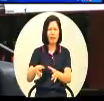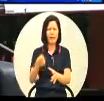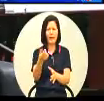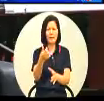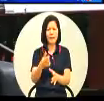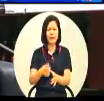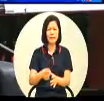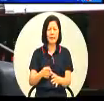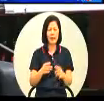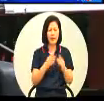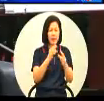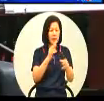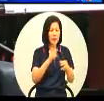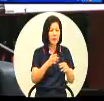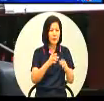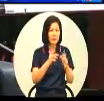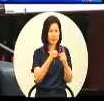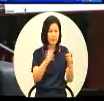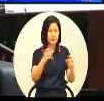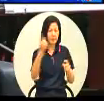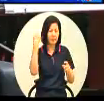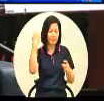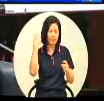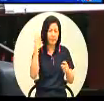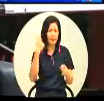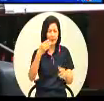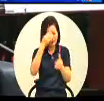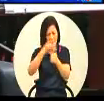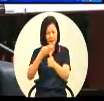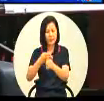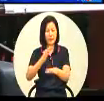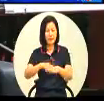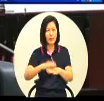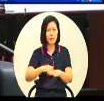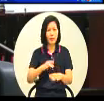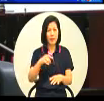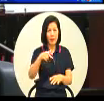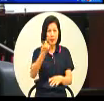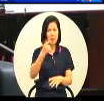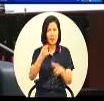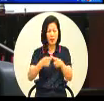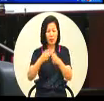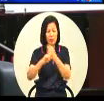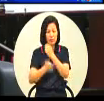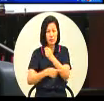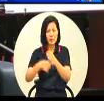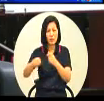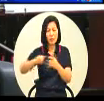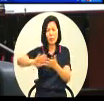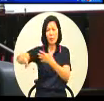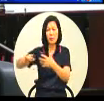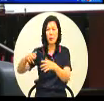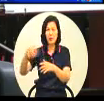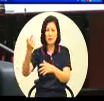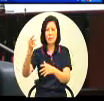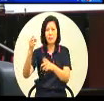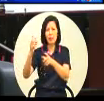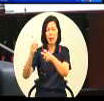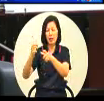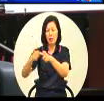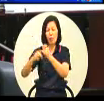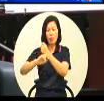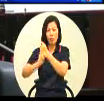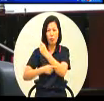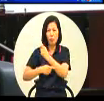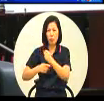容易打扰到清修的僧侣。最近的公厕在650公尺外，或者是另外一处700公尺外的登山口，让